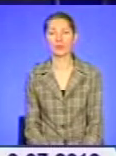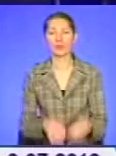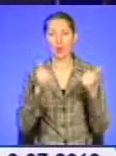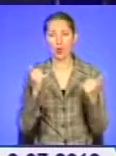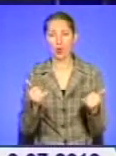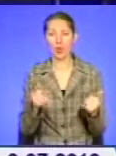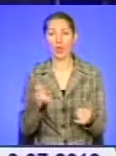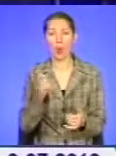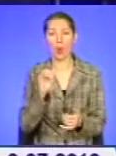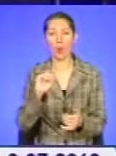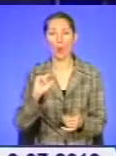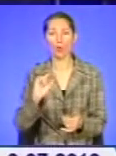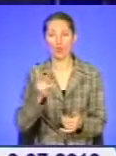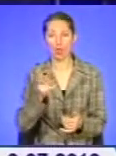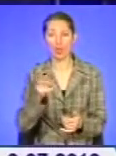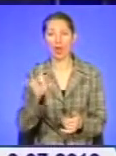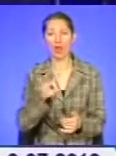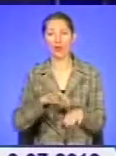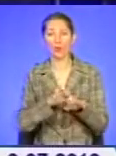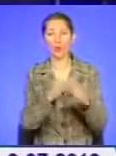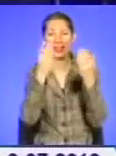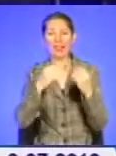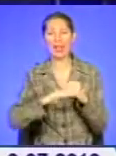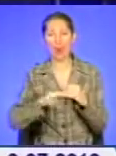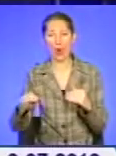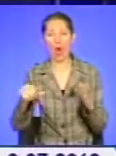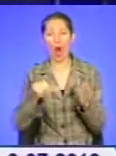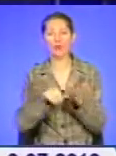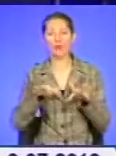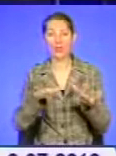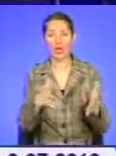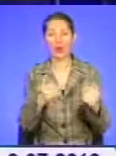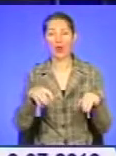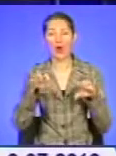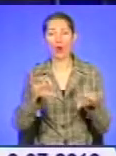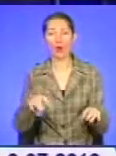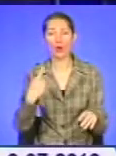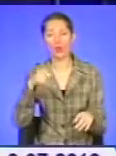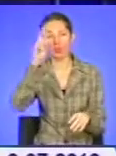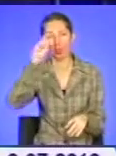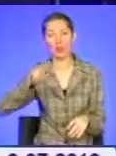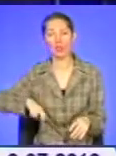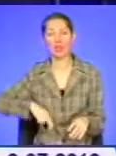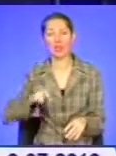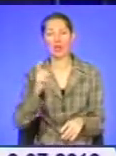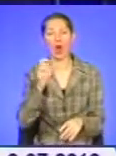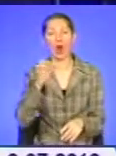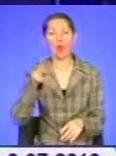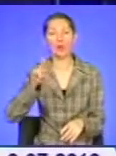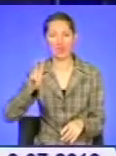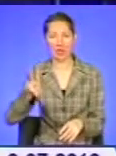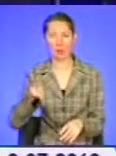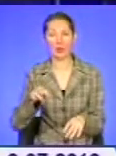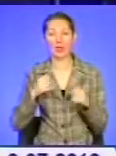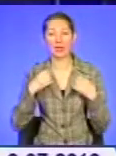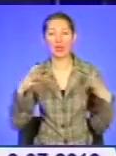Сьогодні у Бучацькому районі провели День поля. Участь у заході взяв голова обласної державної адміністрації Валентин Хоптян. Свято пройшло на